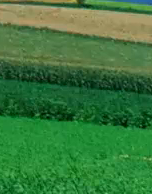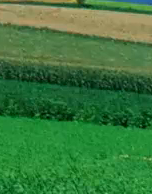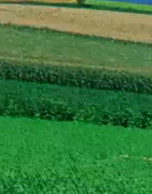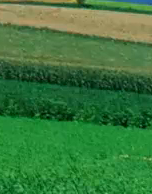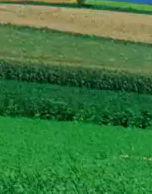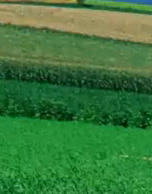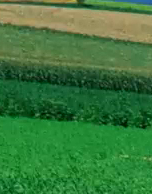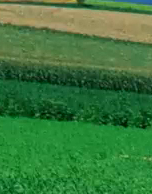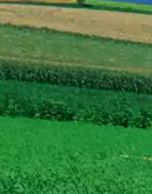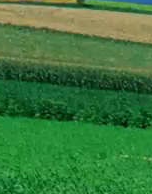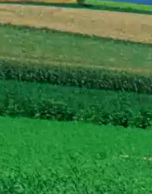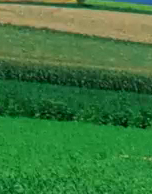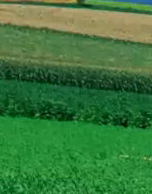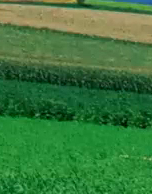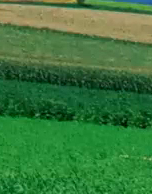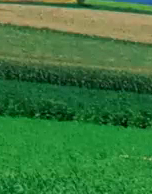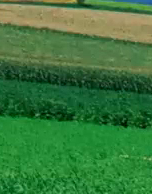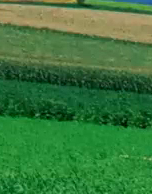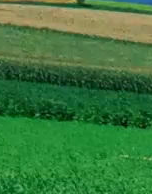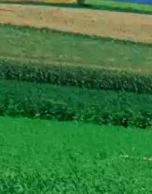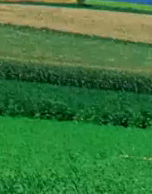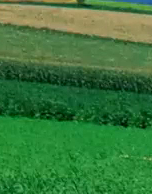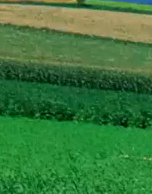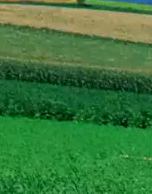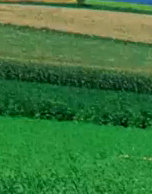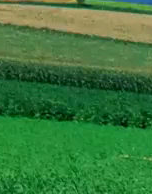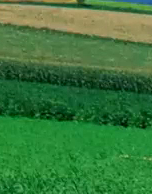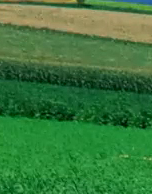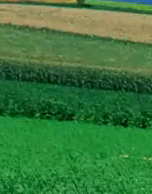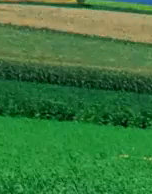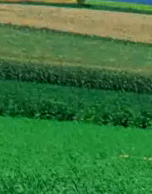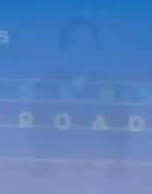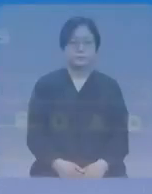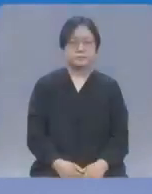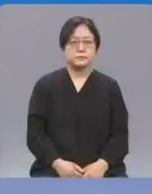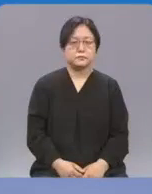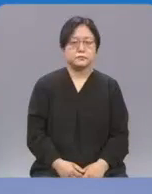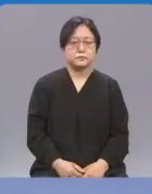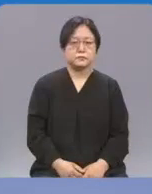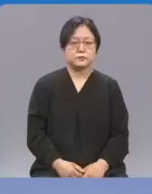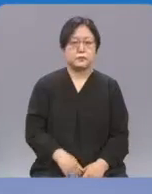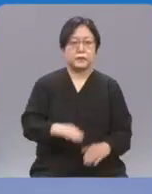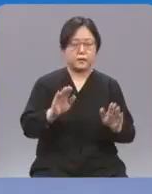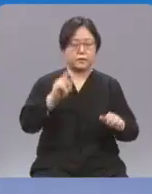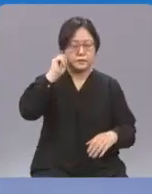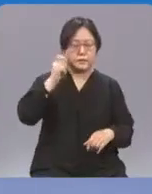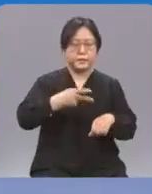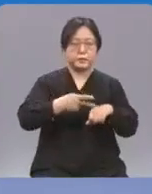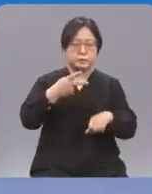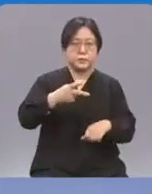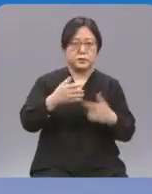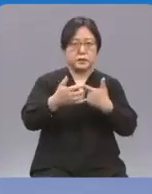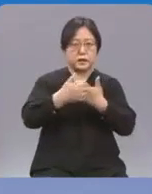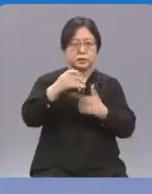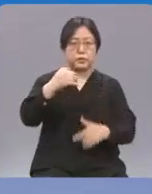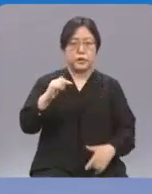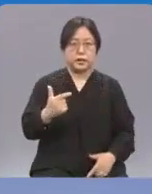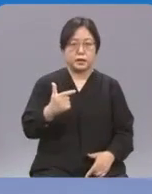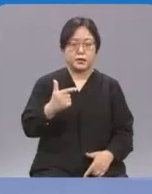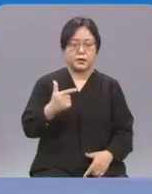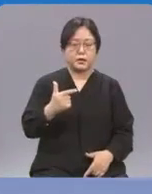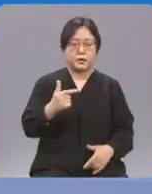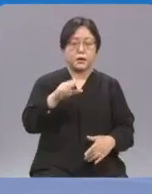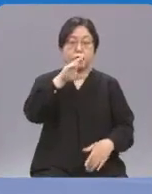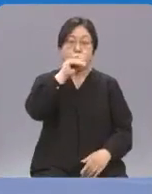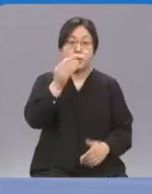건강관리 잘 하셔야겠습니다. 날씨였습니다. 오늘 새벽 2시쯤 나주시 노안면 오정리의